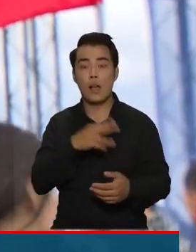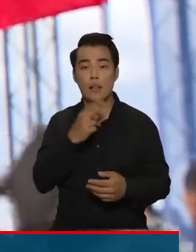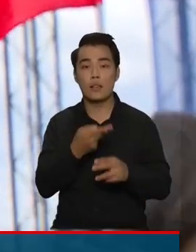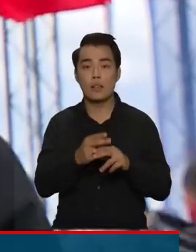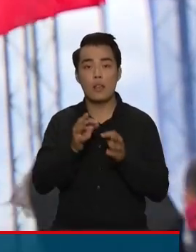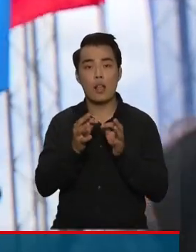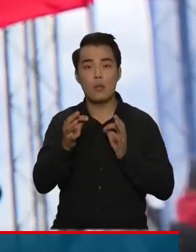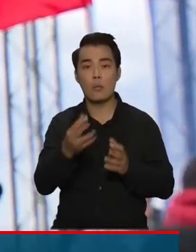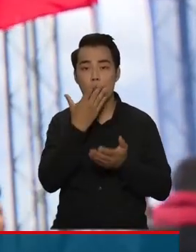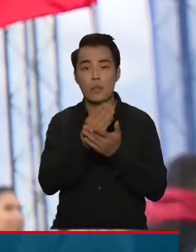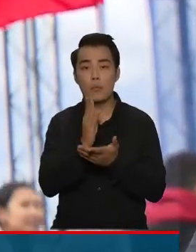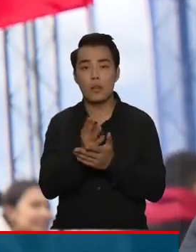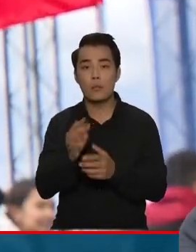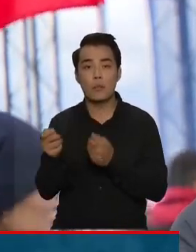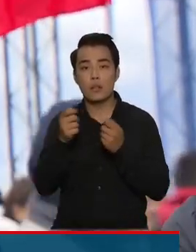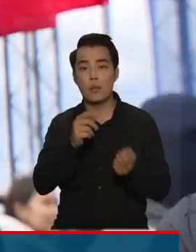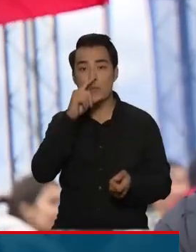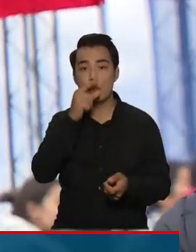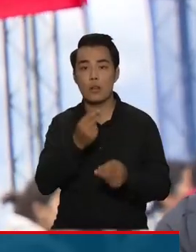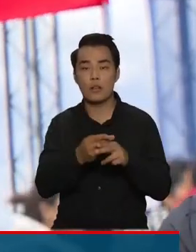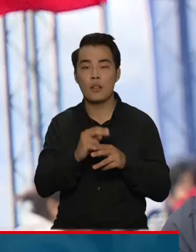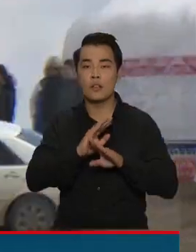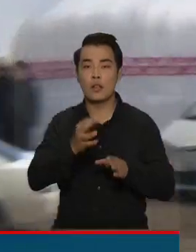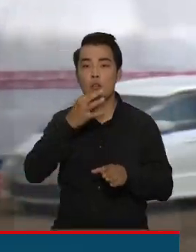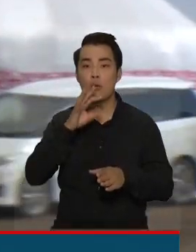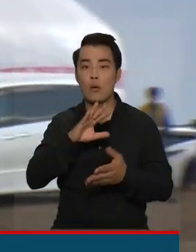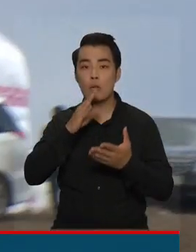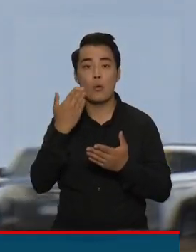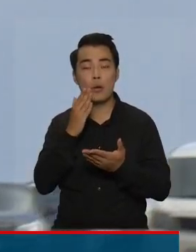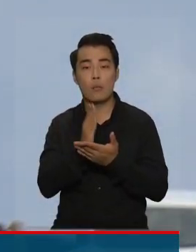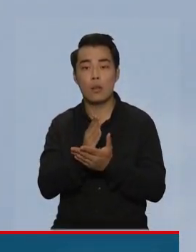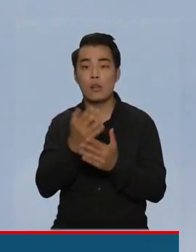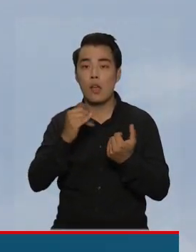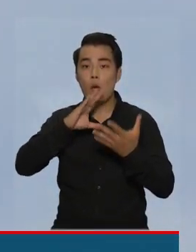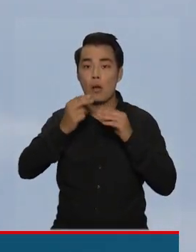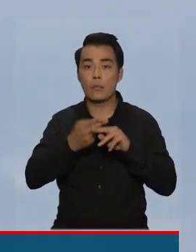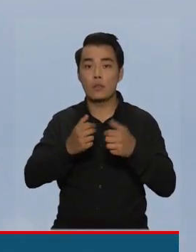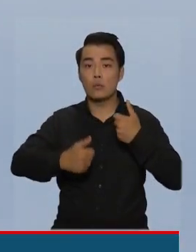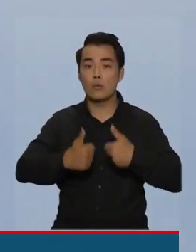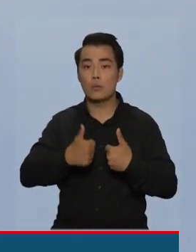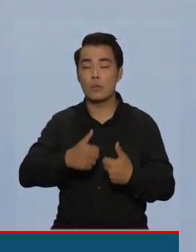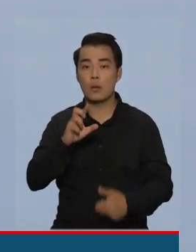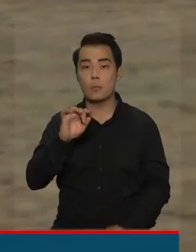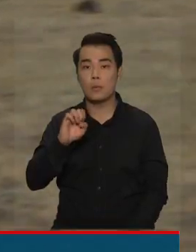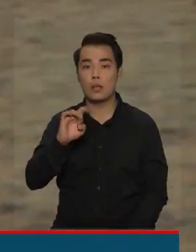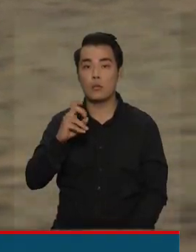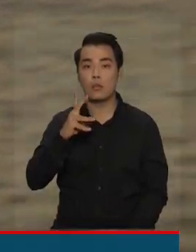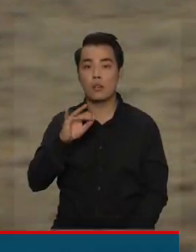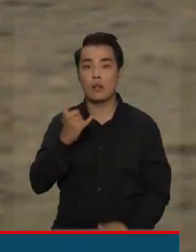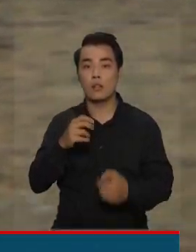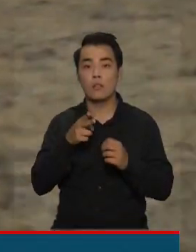находится далеко от нас, и возить беркутов является нелегкой задачей. Международный турнир среди беркучи проводится с